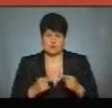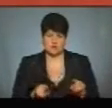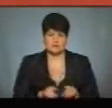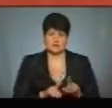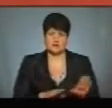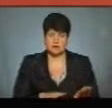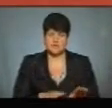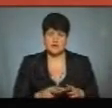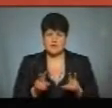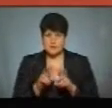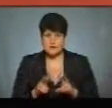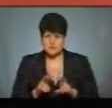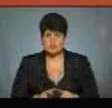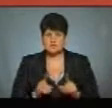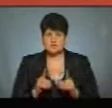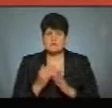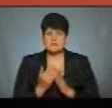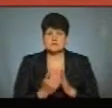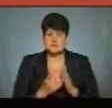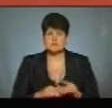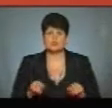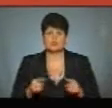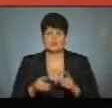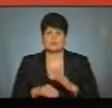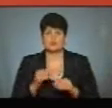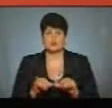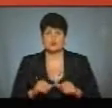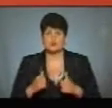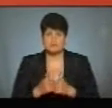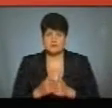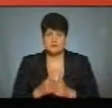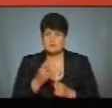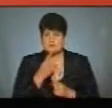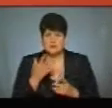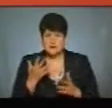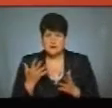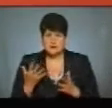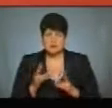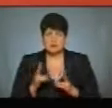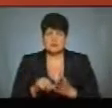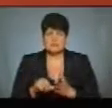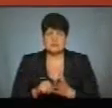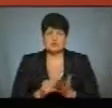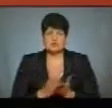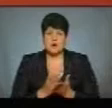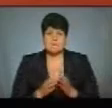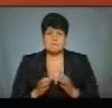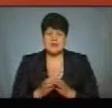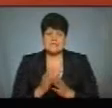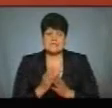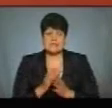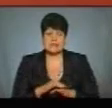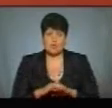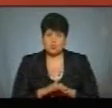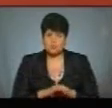іншої сторони, аналізуючи навіть списки вже утворених окружних виборчих комісій, ми там не бачимо, принаймні я не побачив представників партії «Слуга народу».